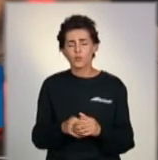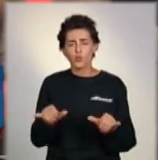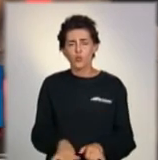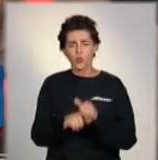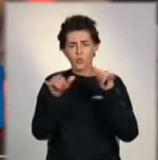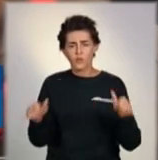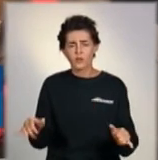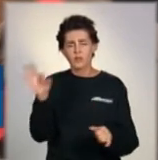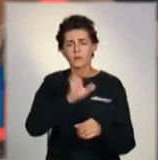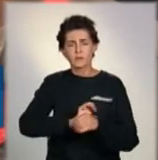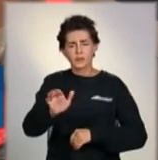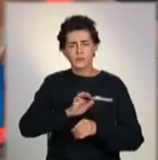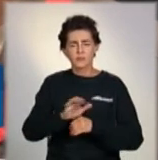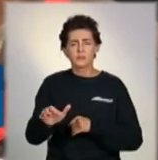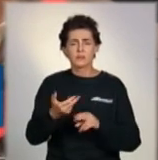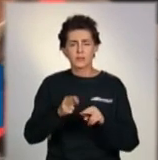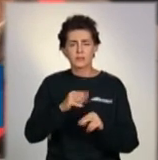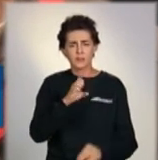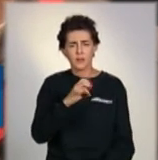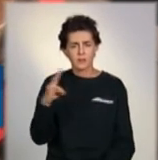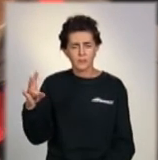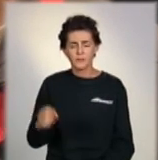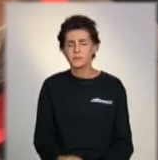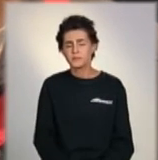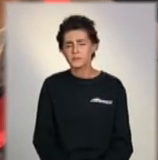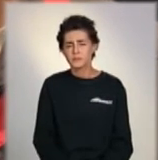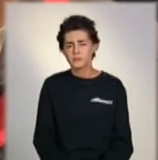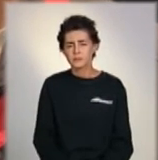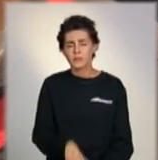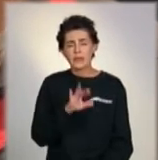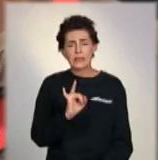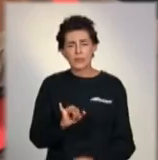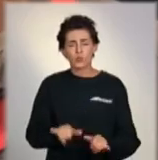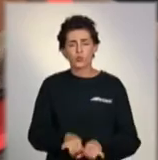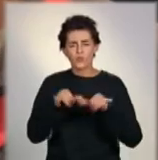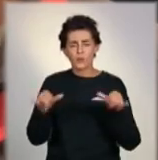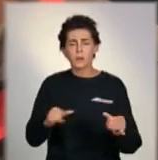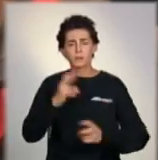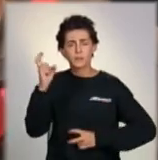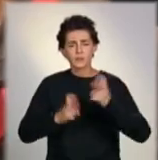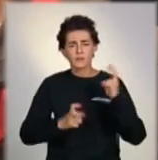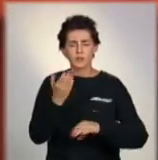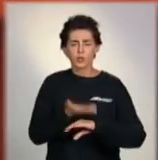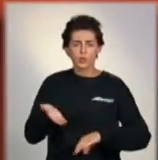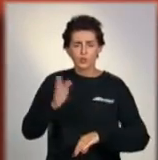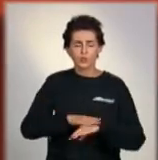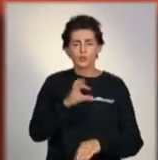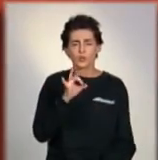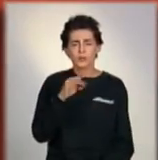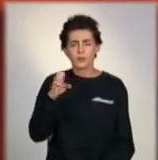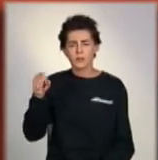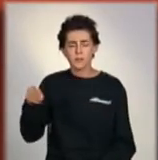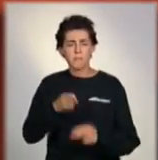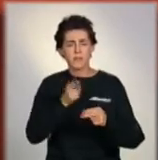увеличить производительность стана и увеличить производство тяжелых сортаментов